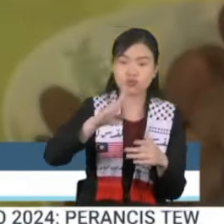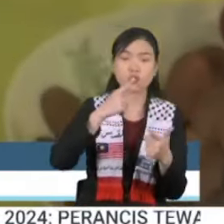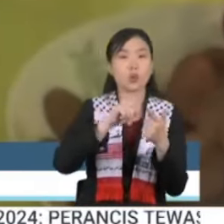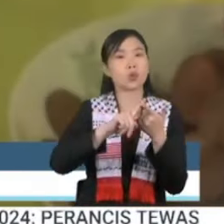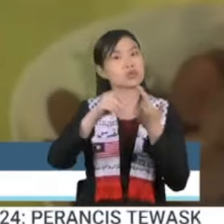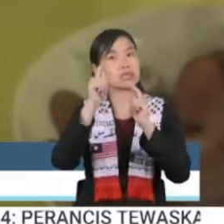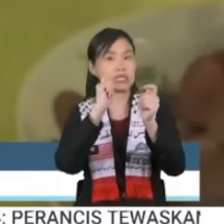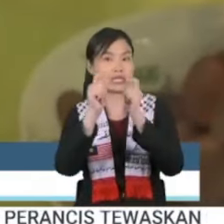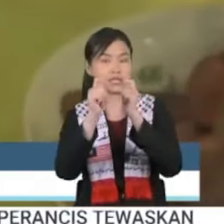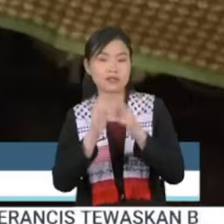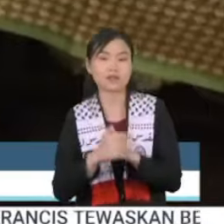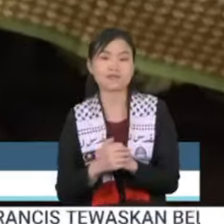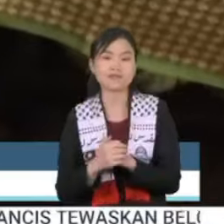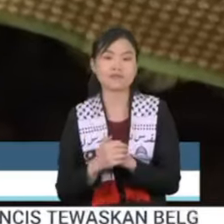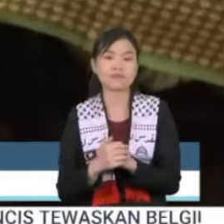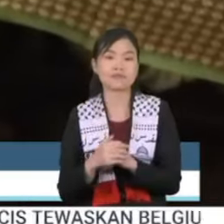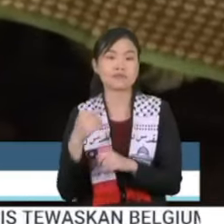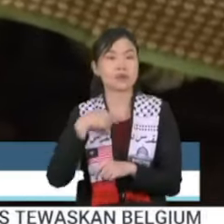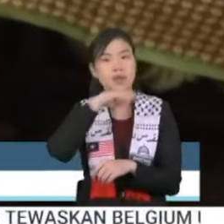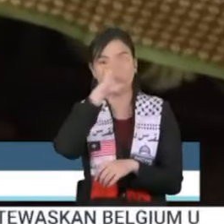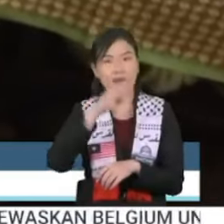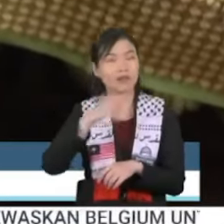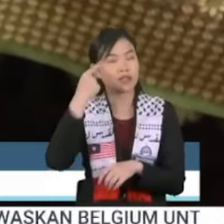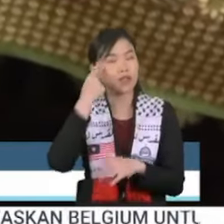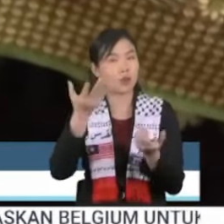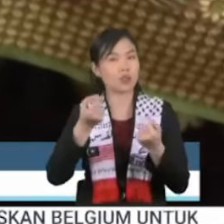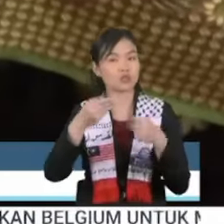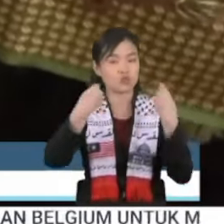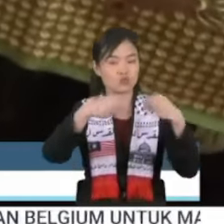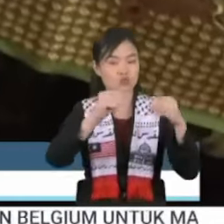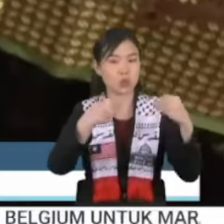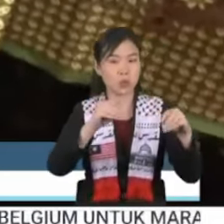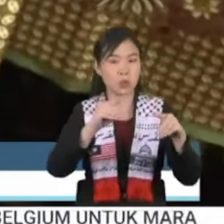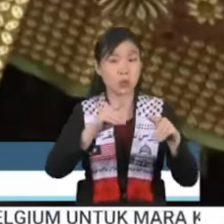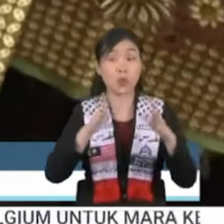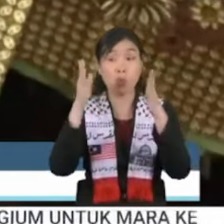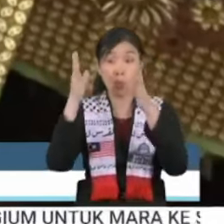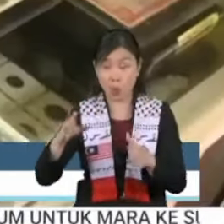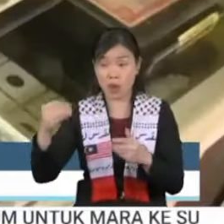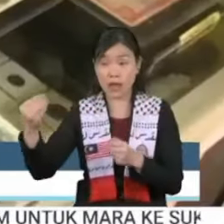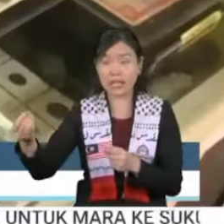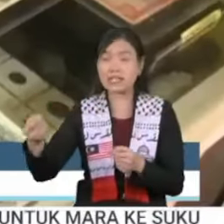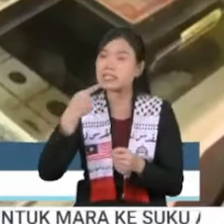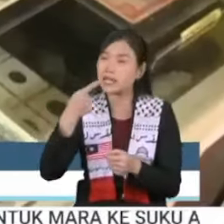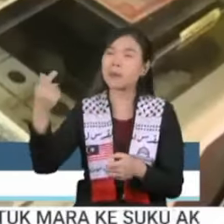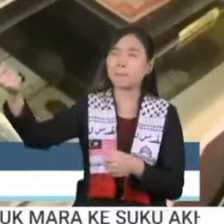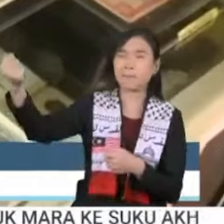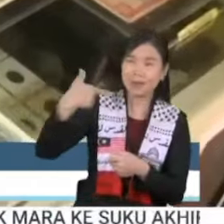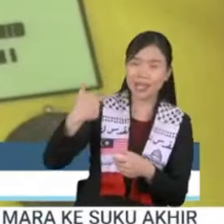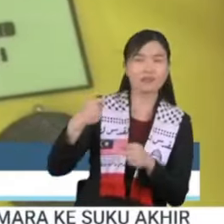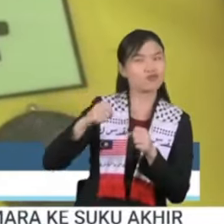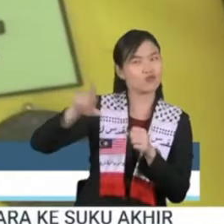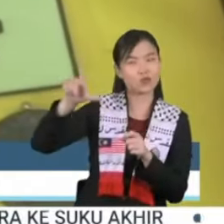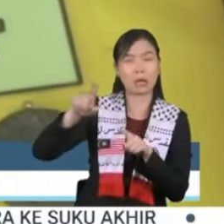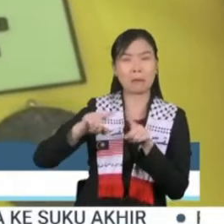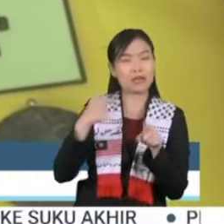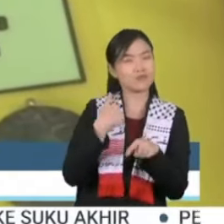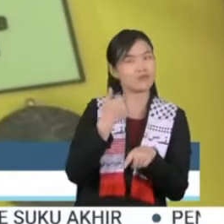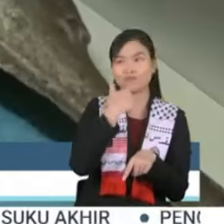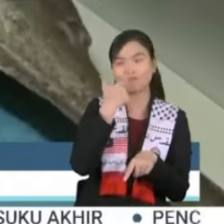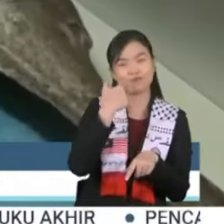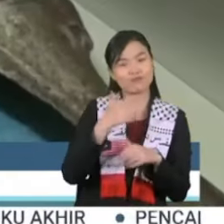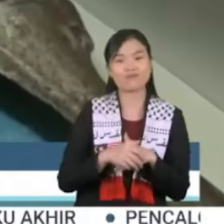ini, beliau tidak terfikir untuk menjual koleksi sedia ada walaupun ditawarkan harga lumayan. Dengan kewujudan galeri ini,